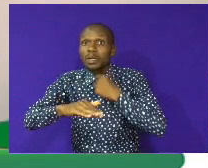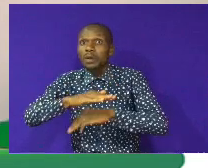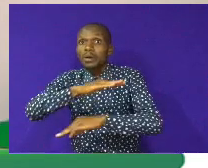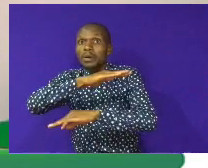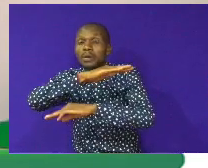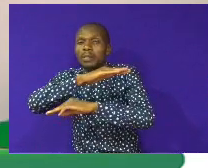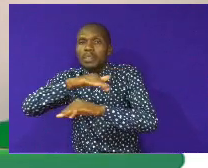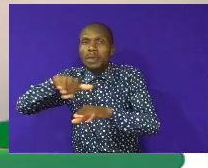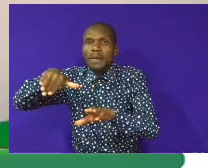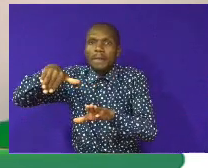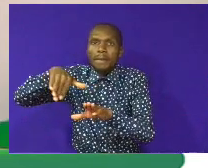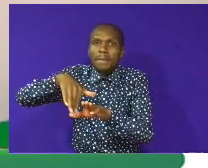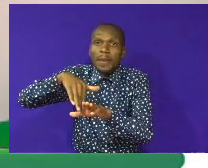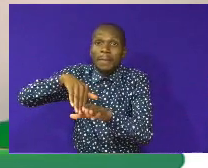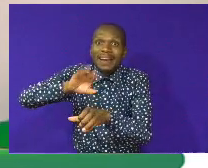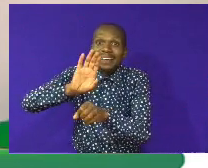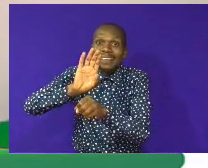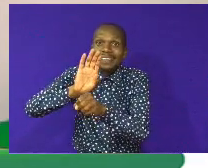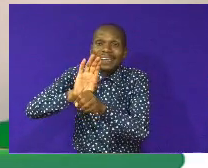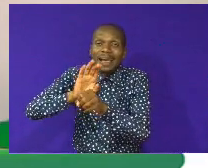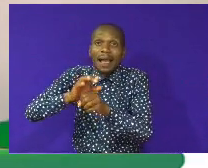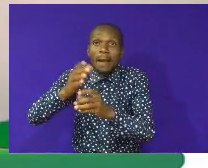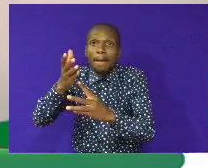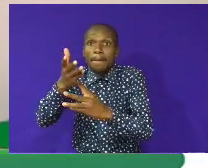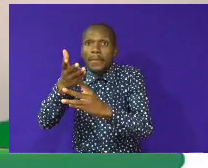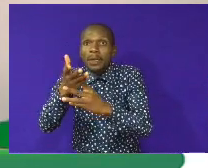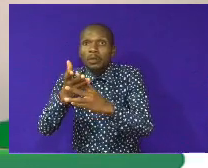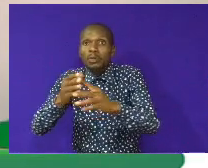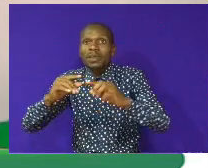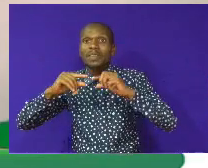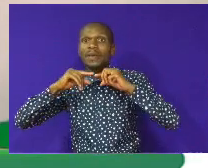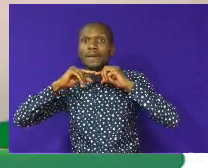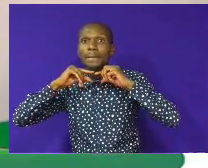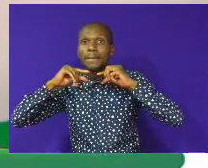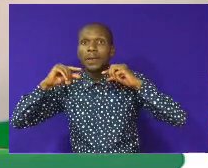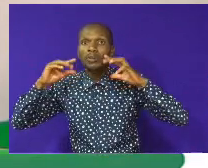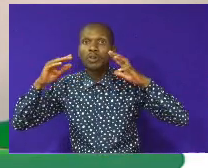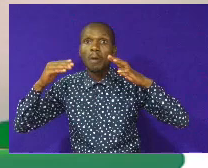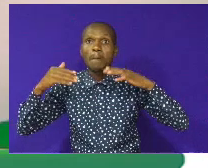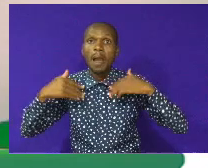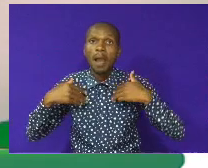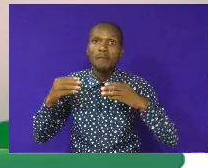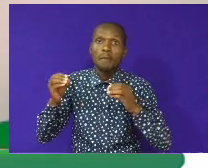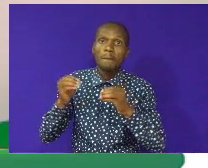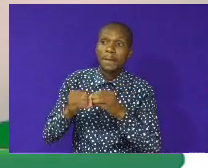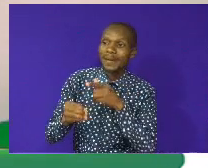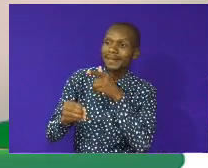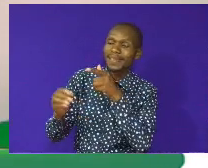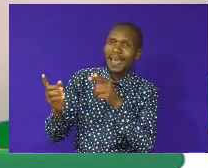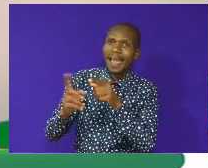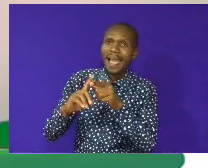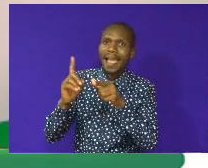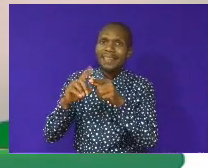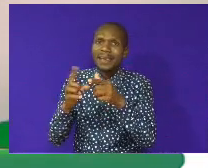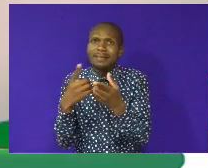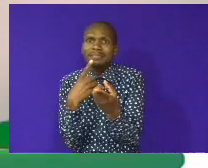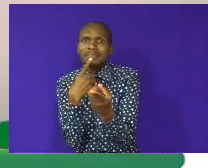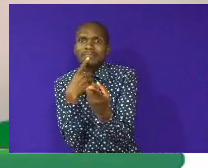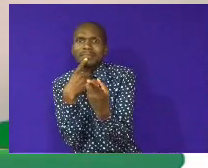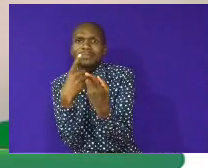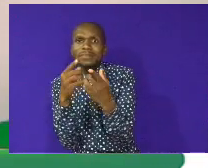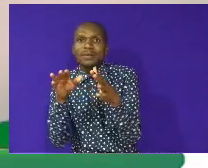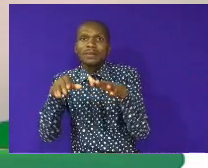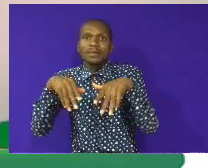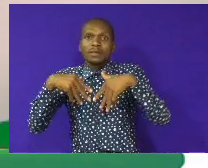chikanisa au katia abo aba bishop nigo babeire bako umberana erioko kwanera emeroberio yoko muarigani